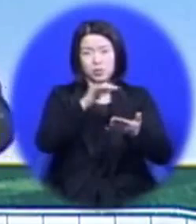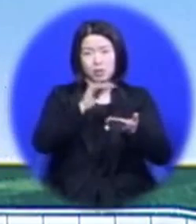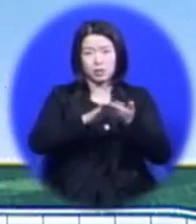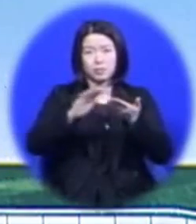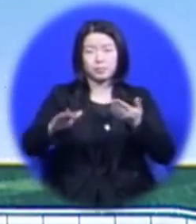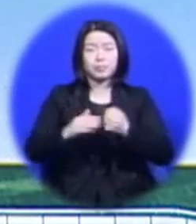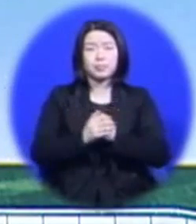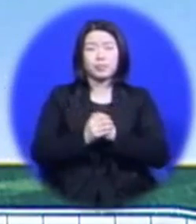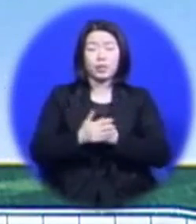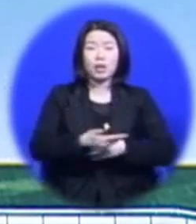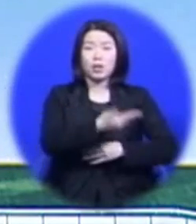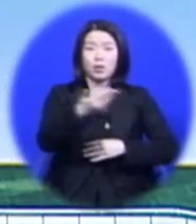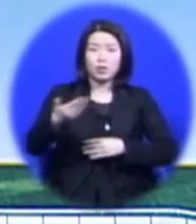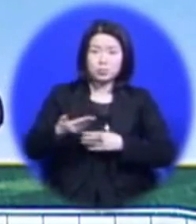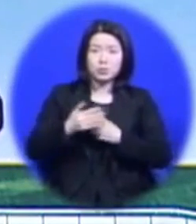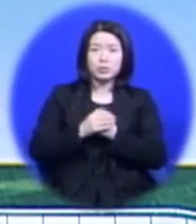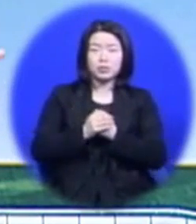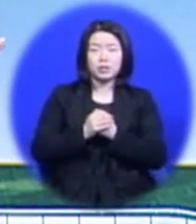여러분,